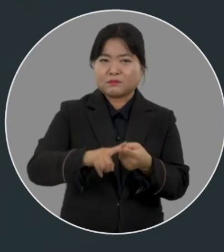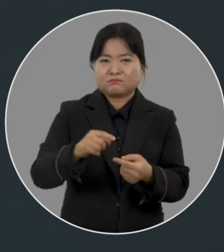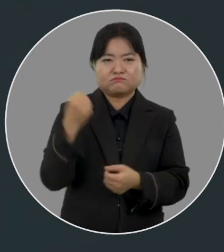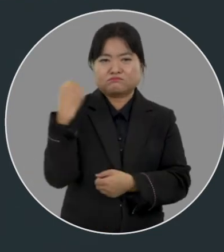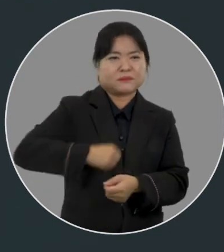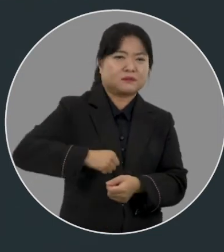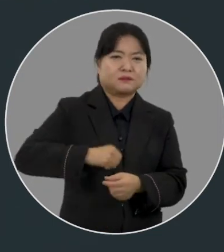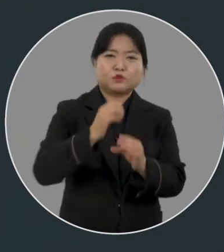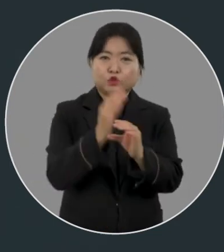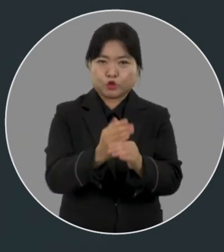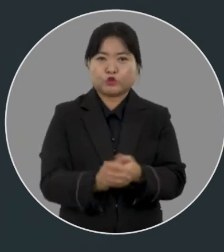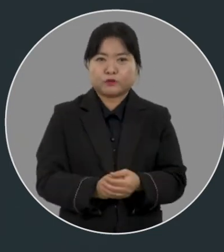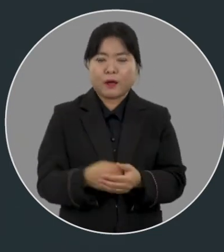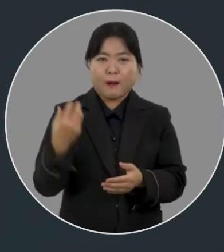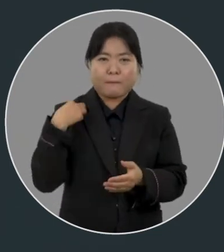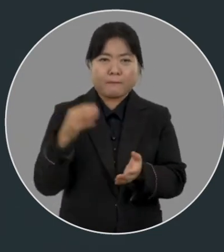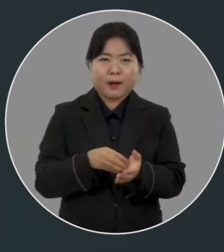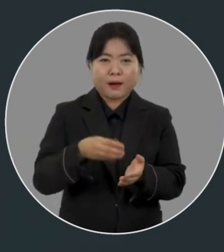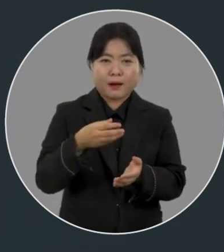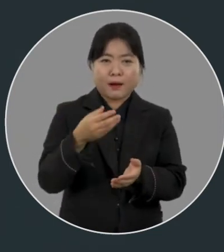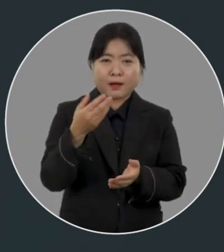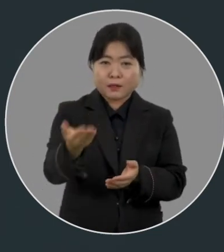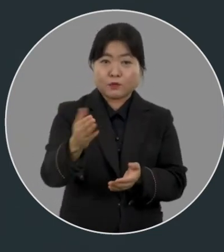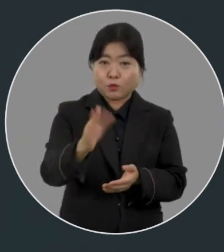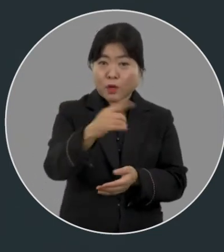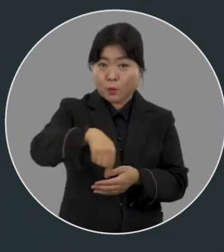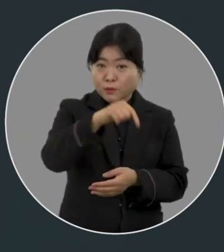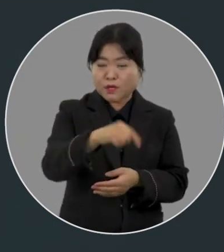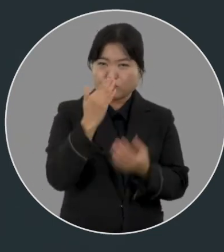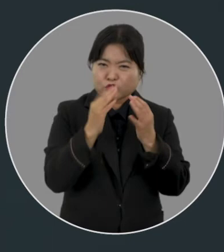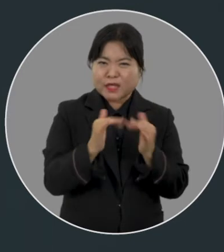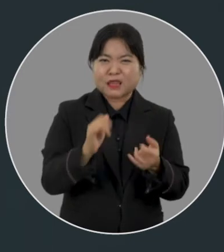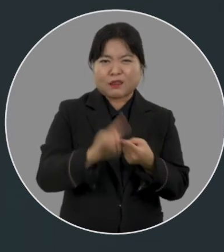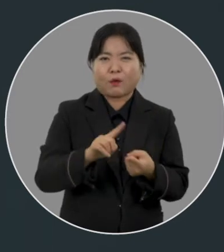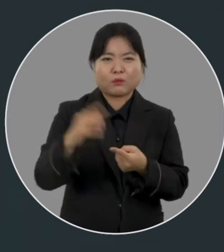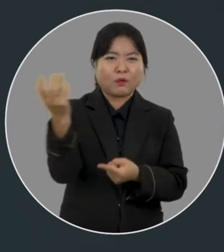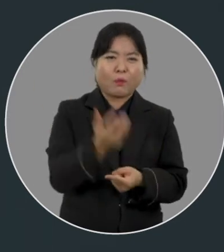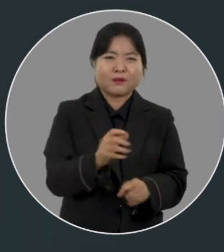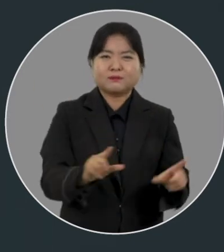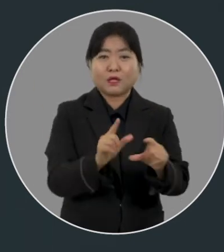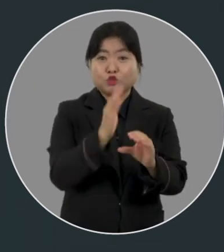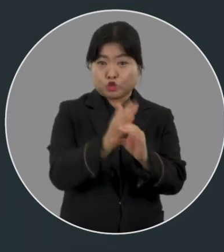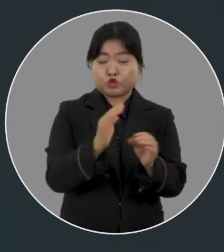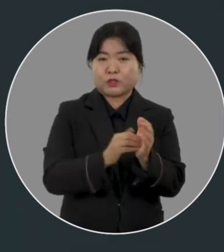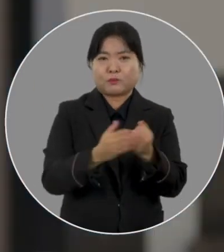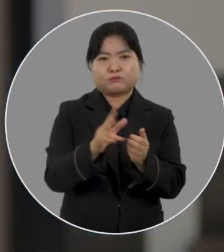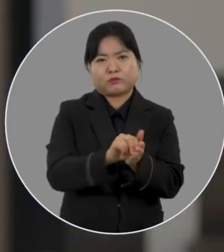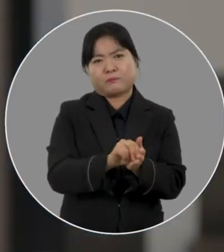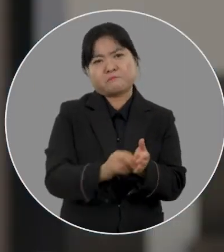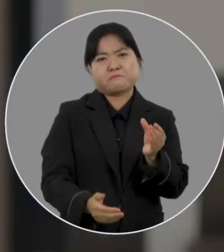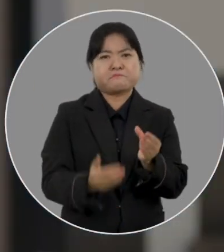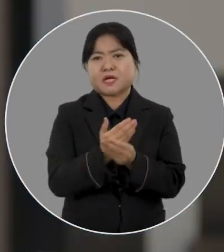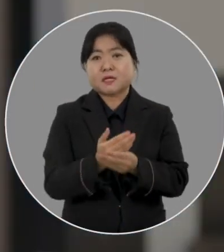지켜지지 않고 반환될 정착지에 유대인들이 들어서면서 또 다른 문제가 불거지고 있는 겁니다.